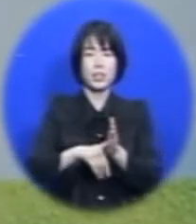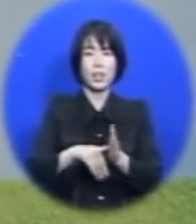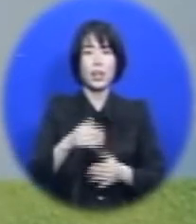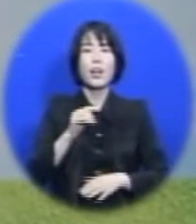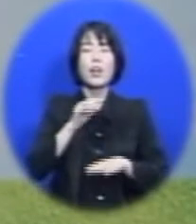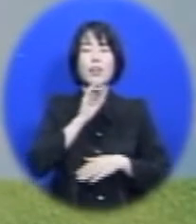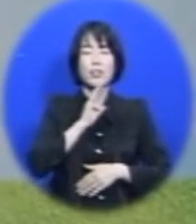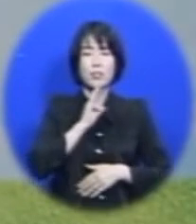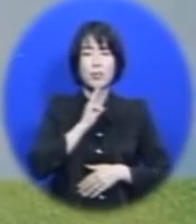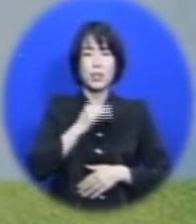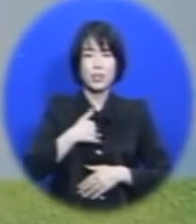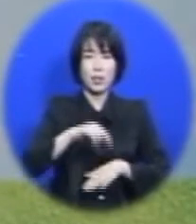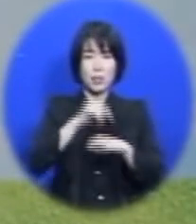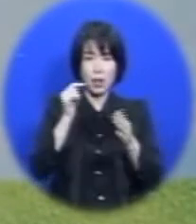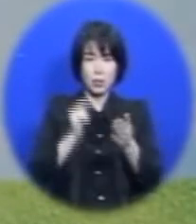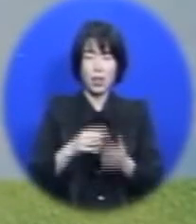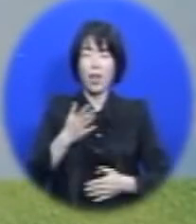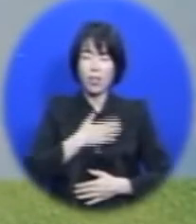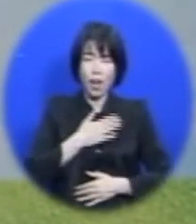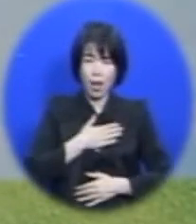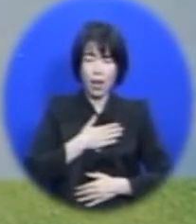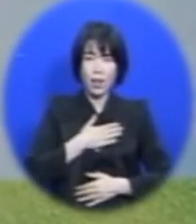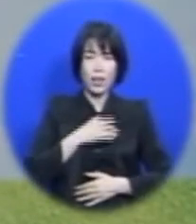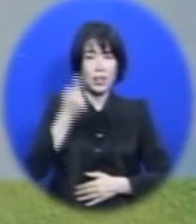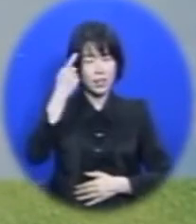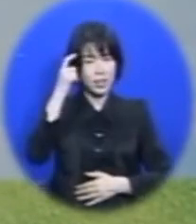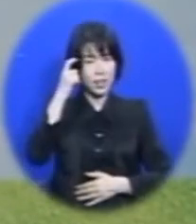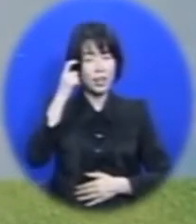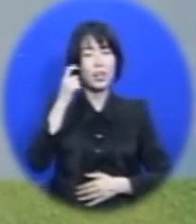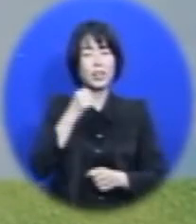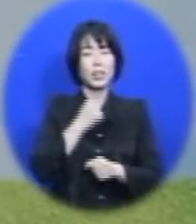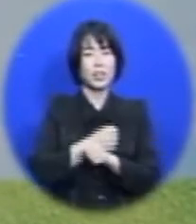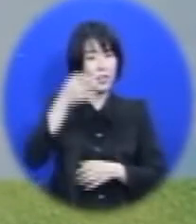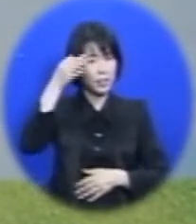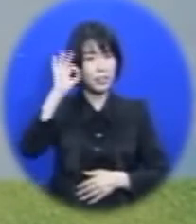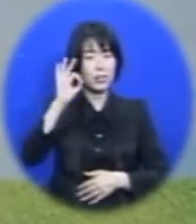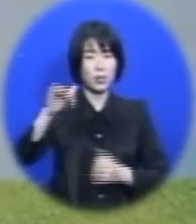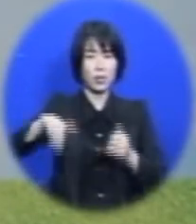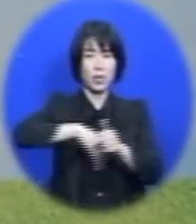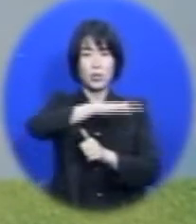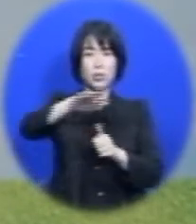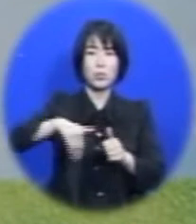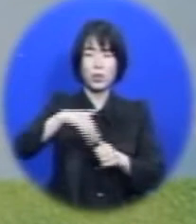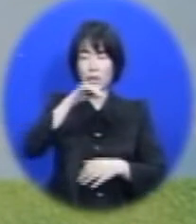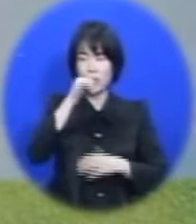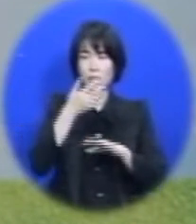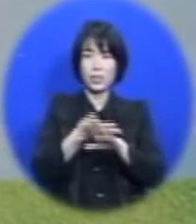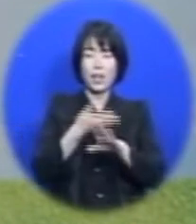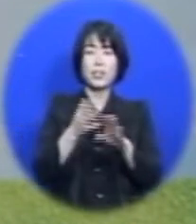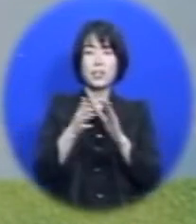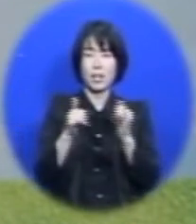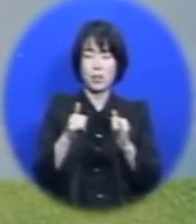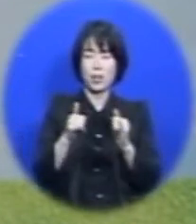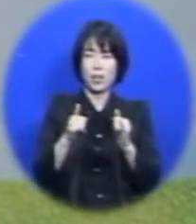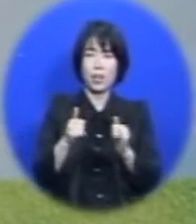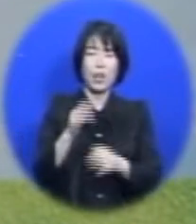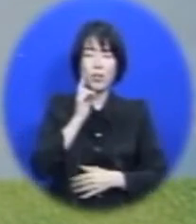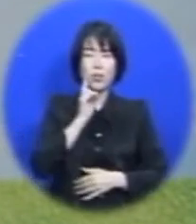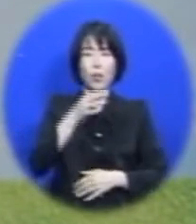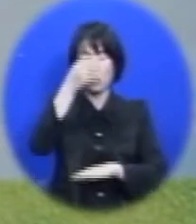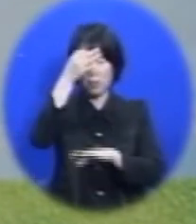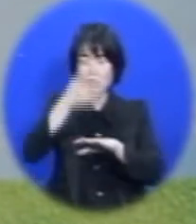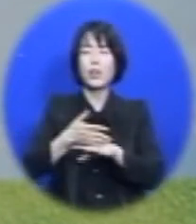제 마음속에 나지라는 생각이 들어서 주변에 있는 다른 사람들에게 너무